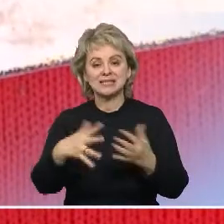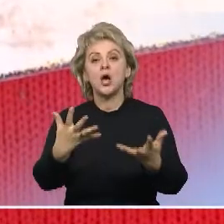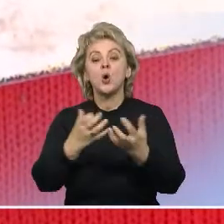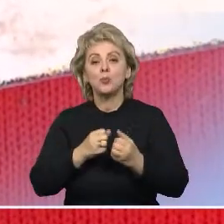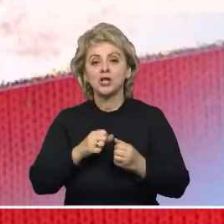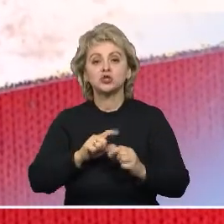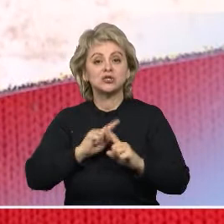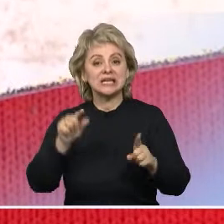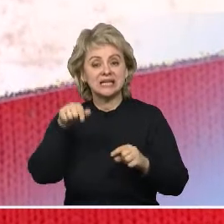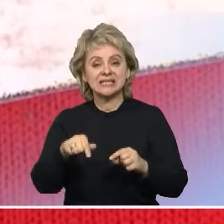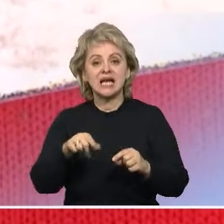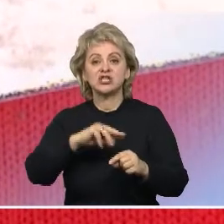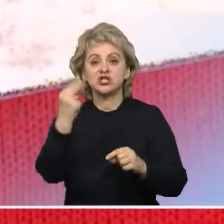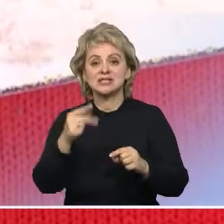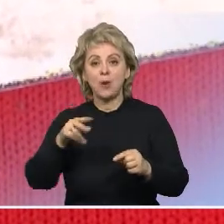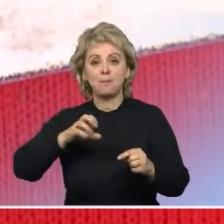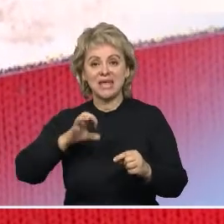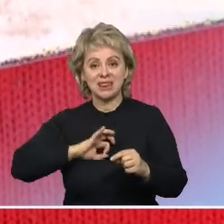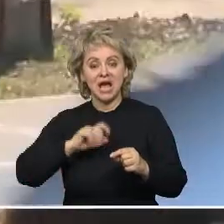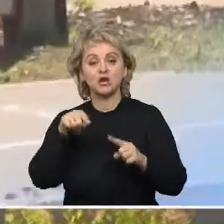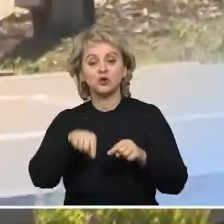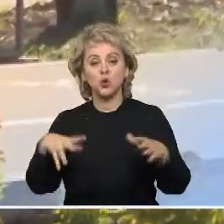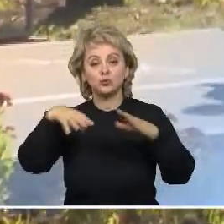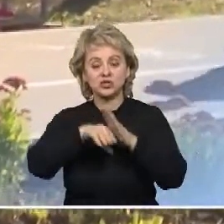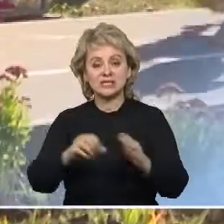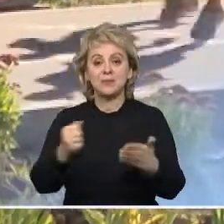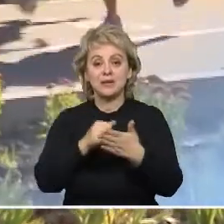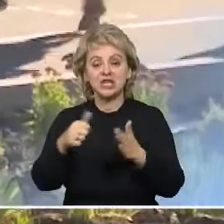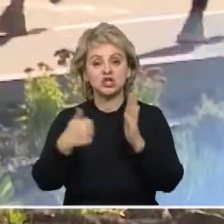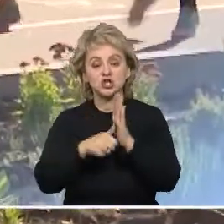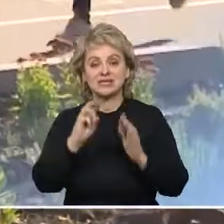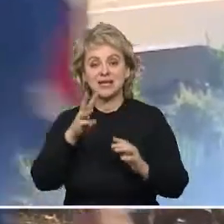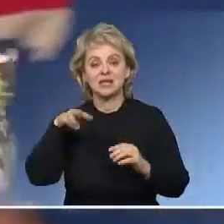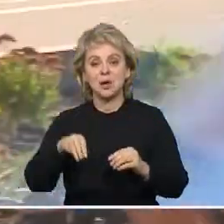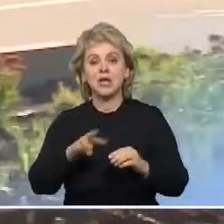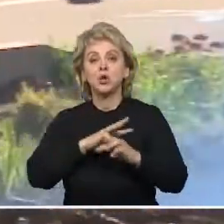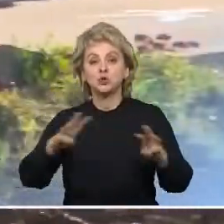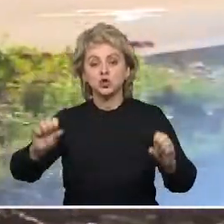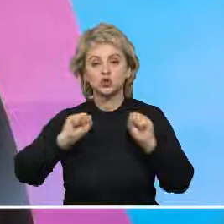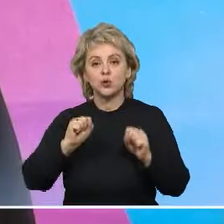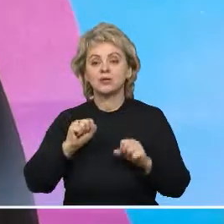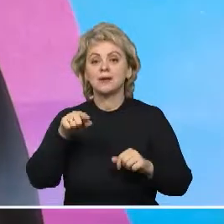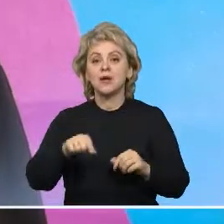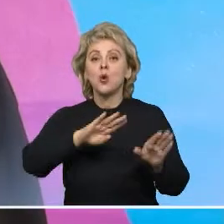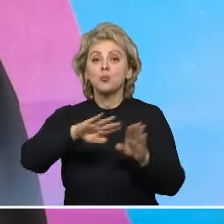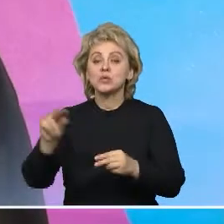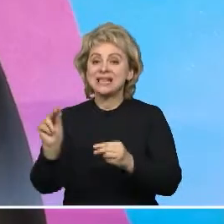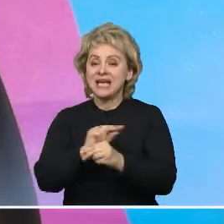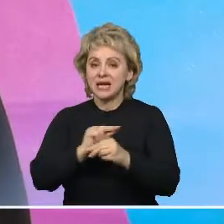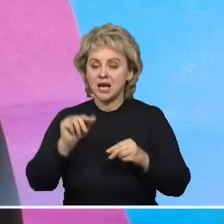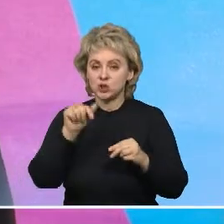получили эксклюзивного дизайна медали, в том числе преодолевший 6 километров министр спорта. После